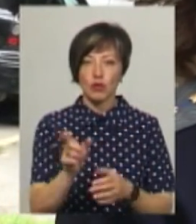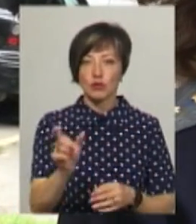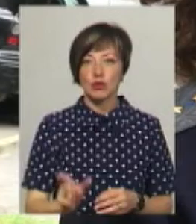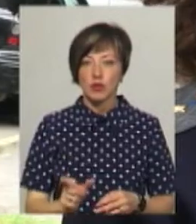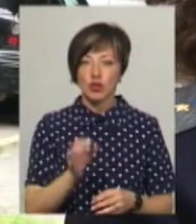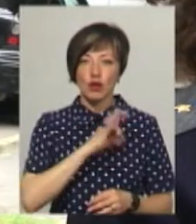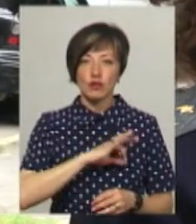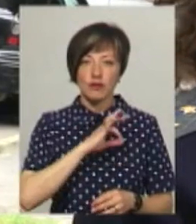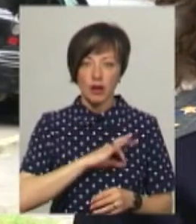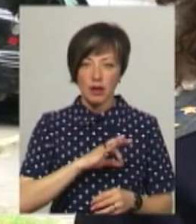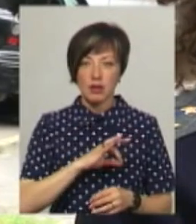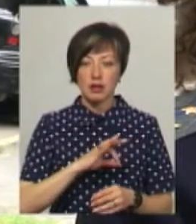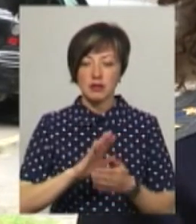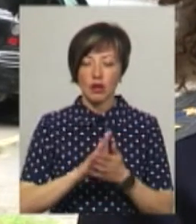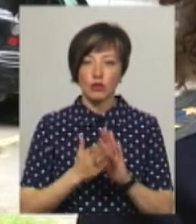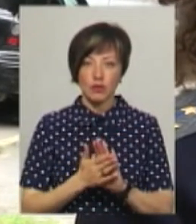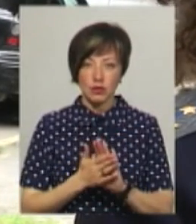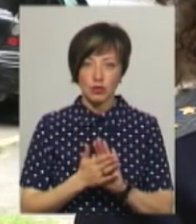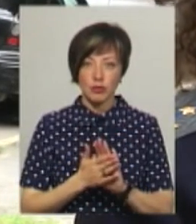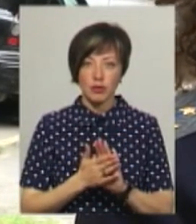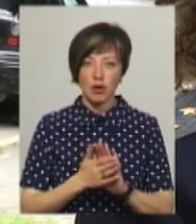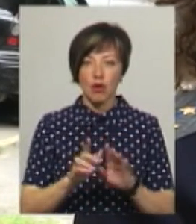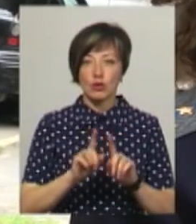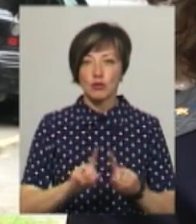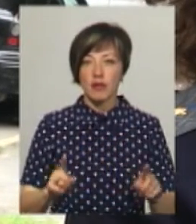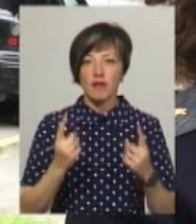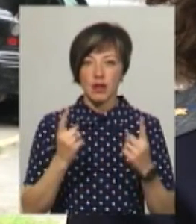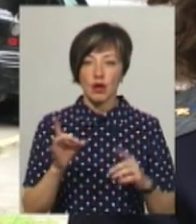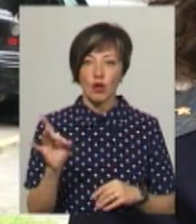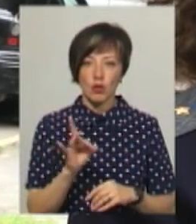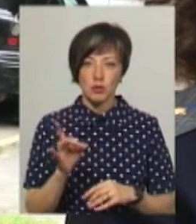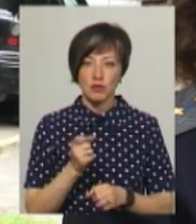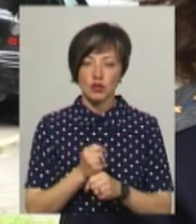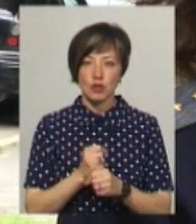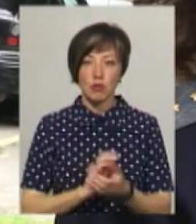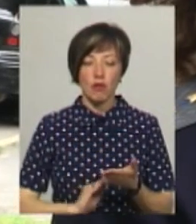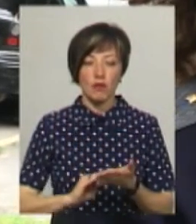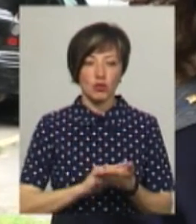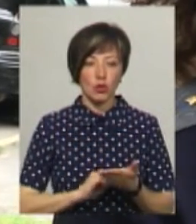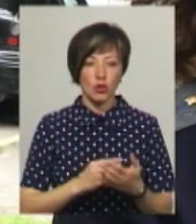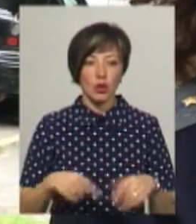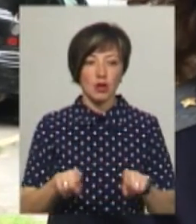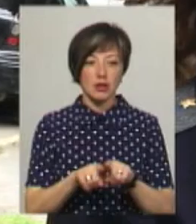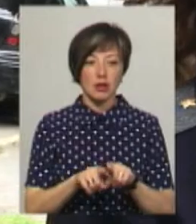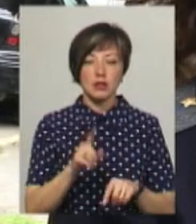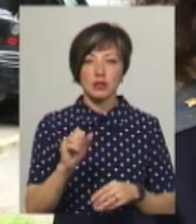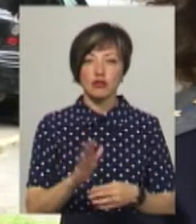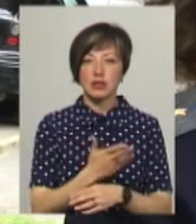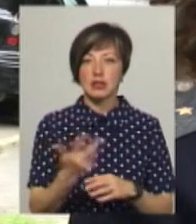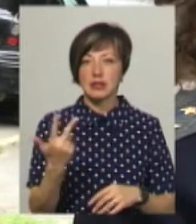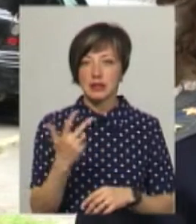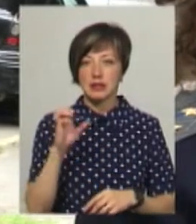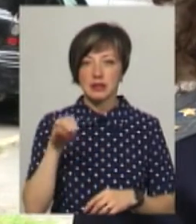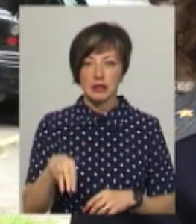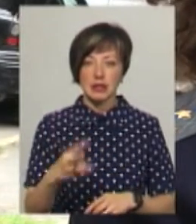шляхом зловживання службовим становищем в особливо великих розмірах та вчинене повторно, а також за частиною 3